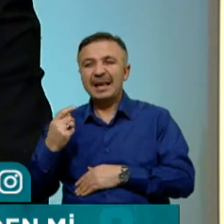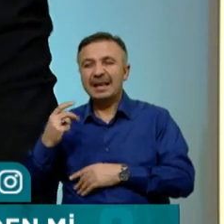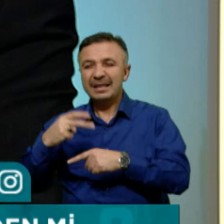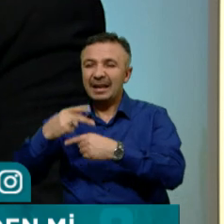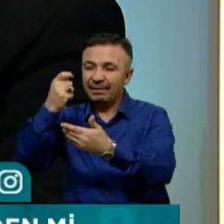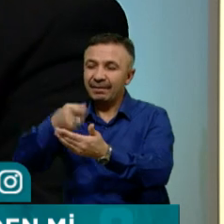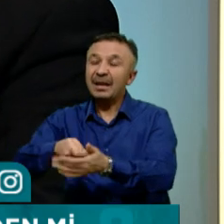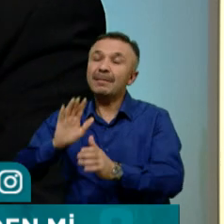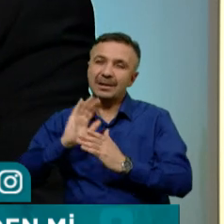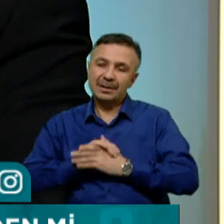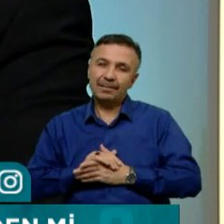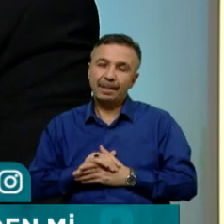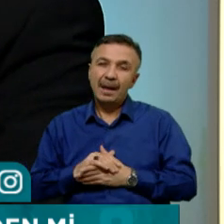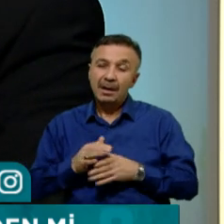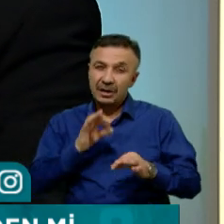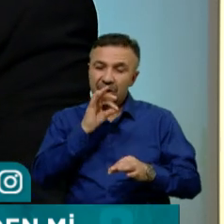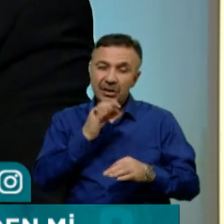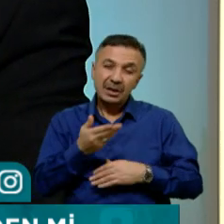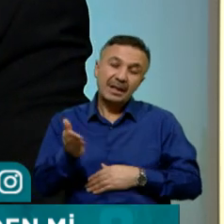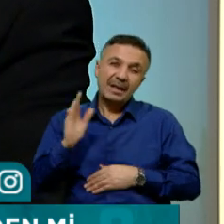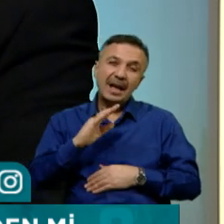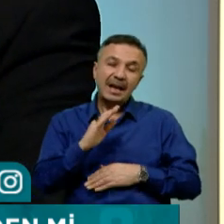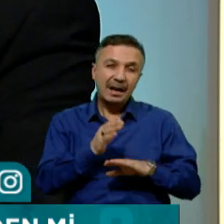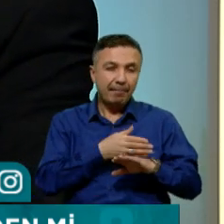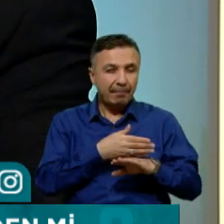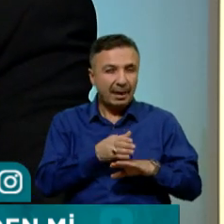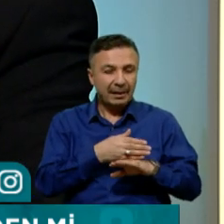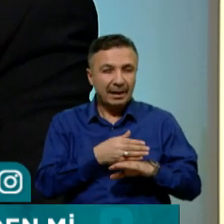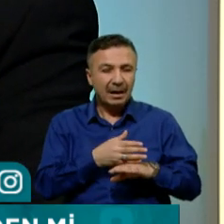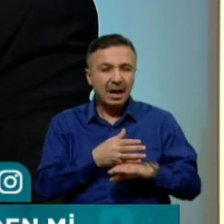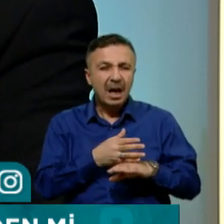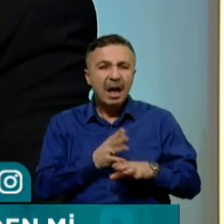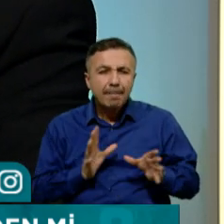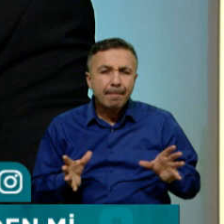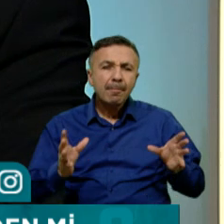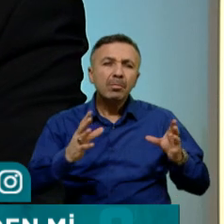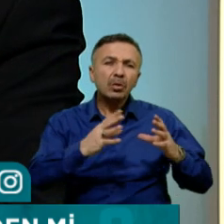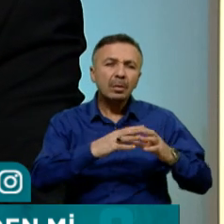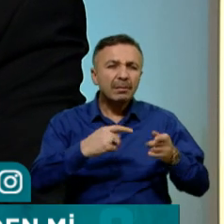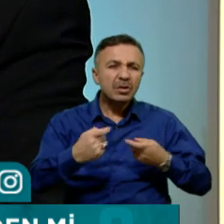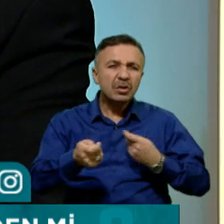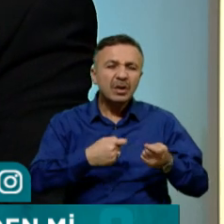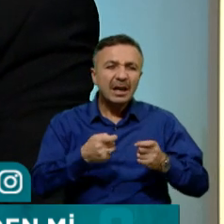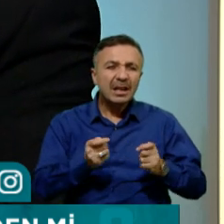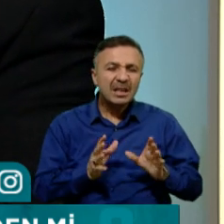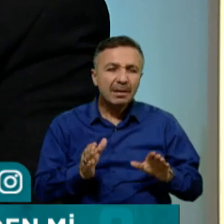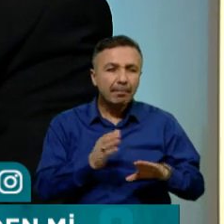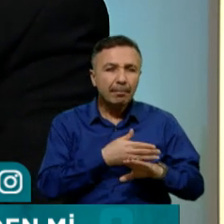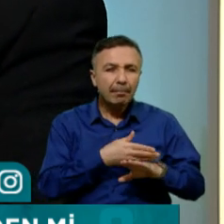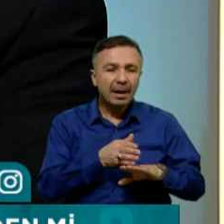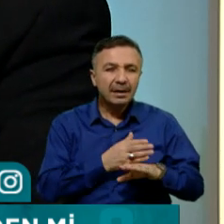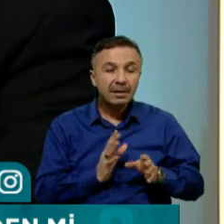mallarla birlikte kişinin diğer Par değerlendirilir ticaret malı vardır Onlarla birlikte